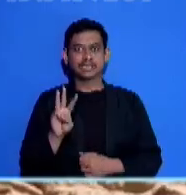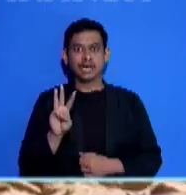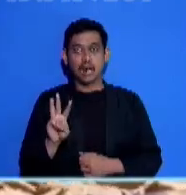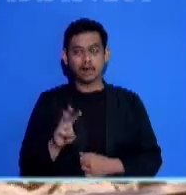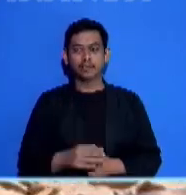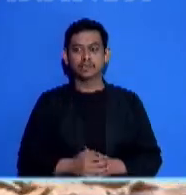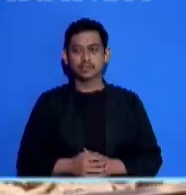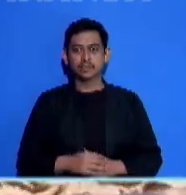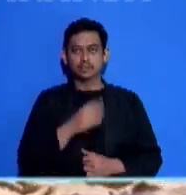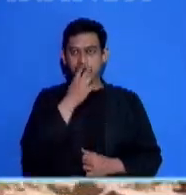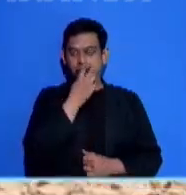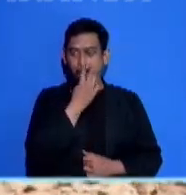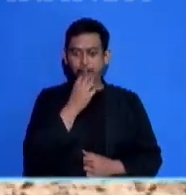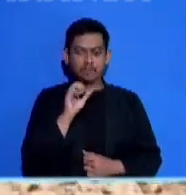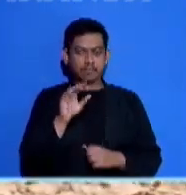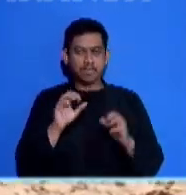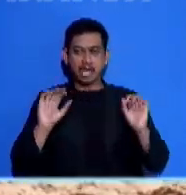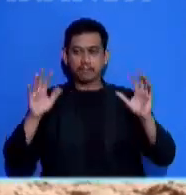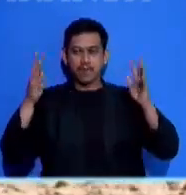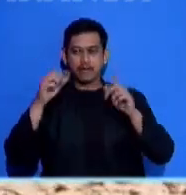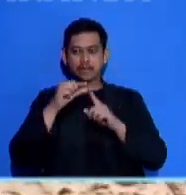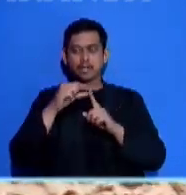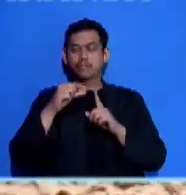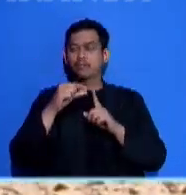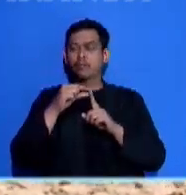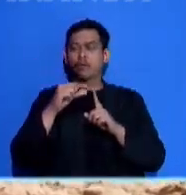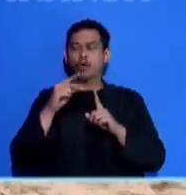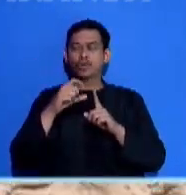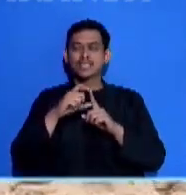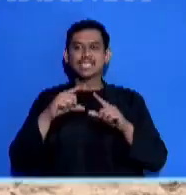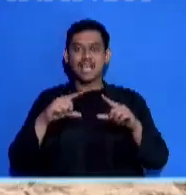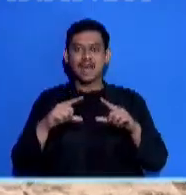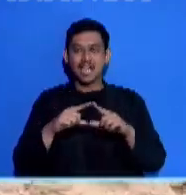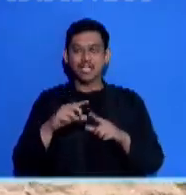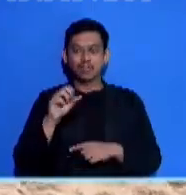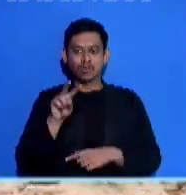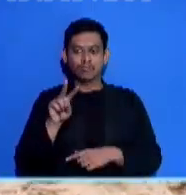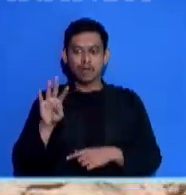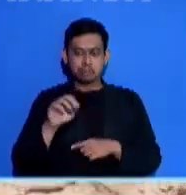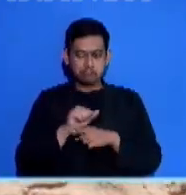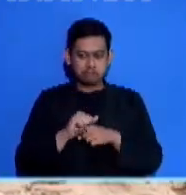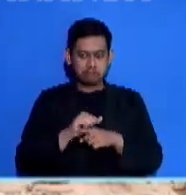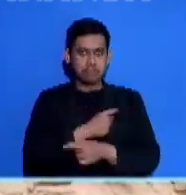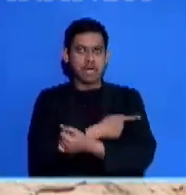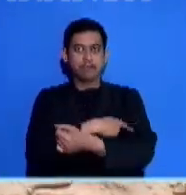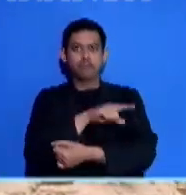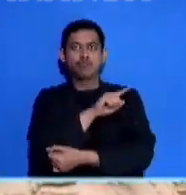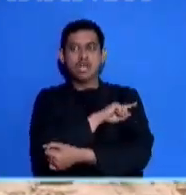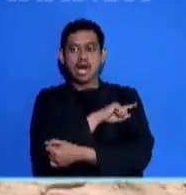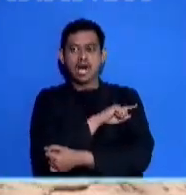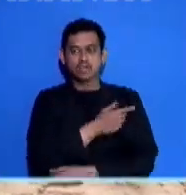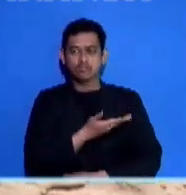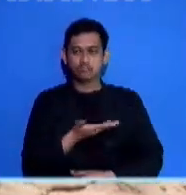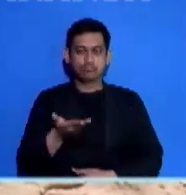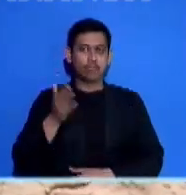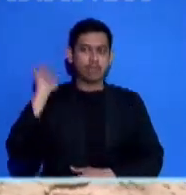mengapresiasi ajang Popda 2024 karena bis bisa menjadi wadah mengasah bakat para pelajar yang menyukai olahraga voli